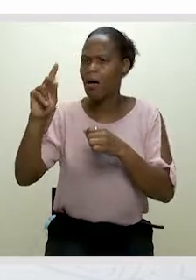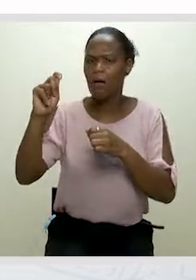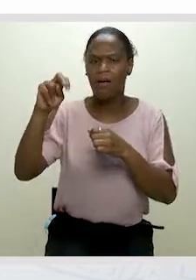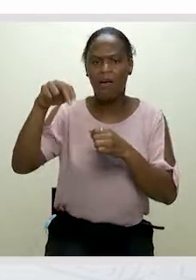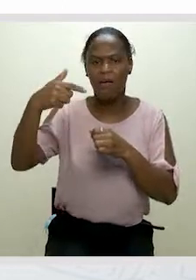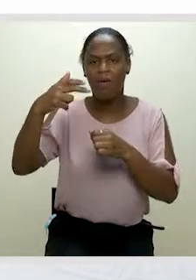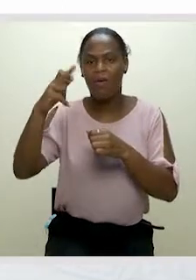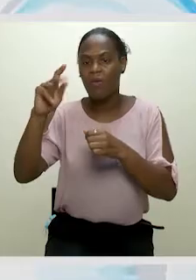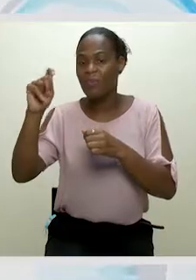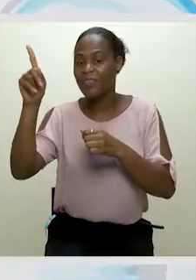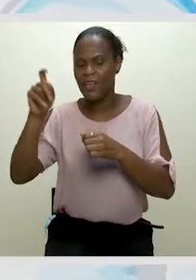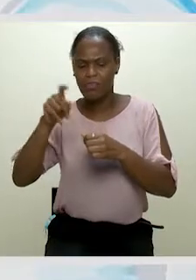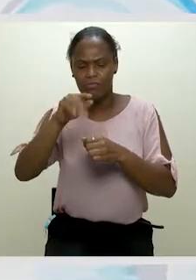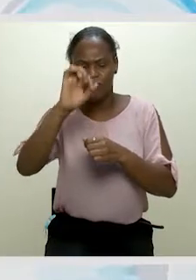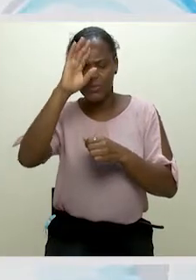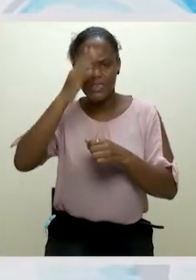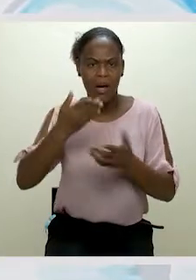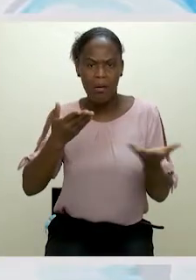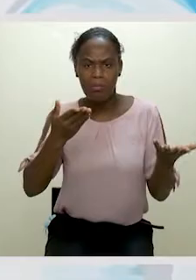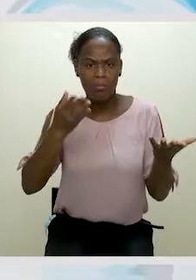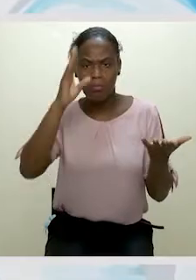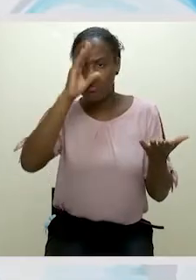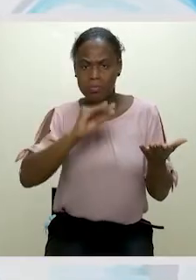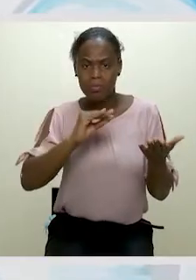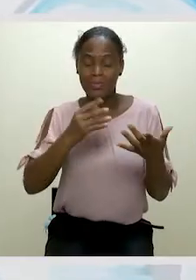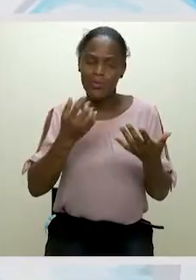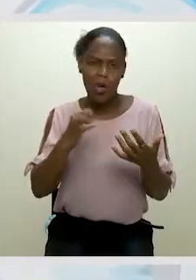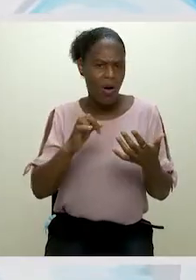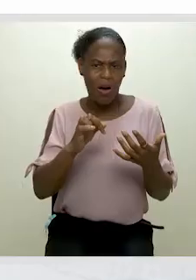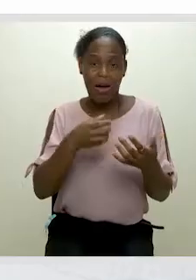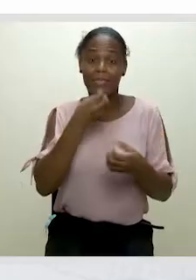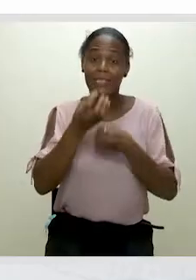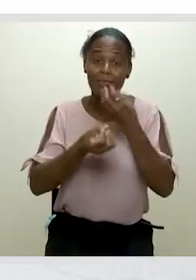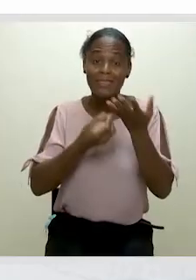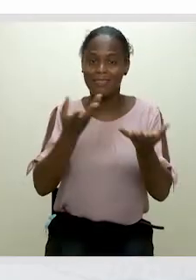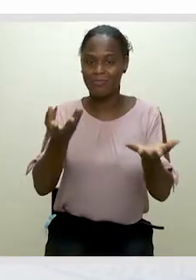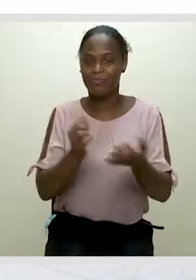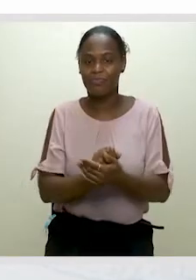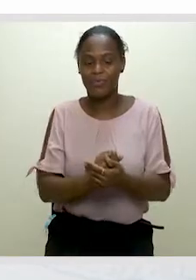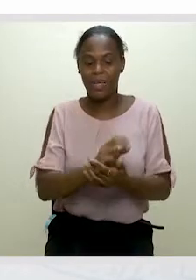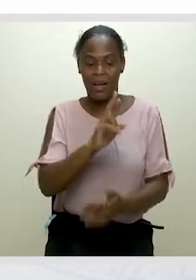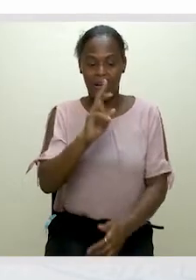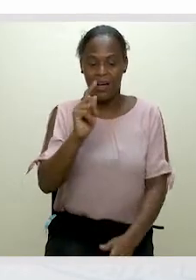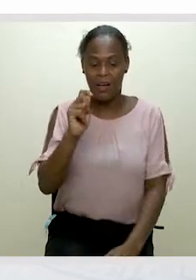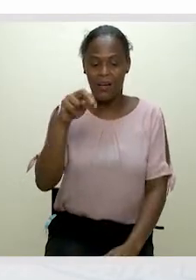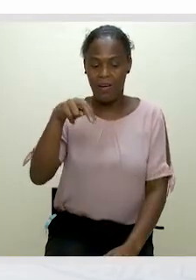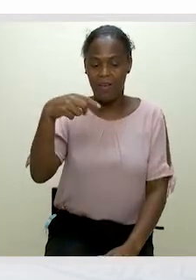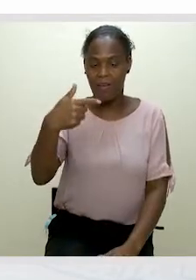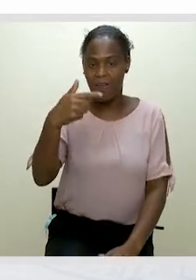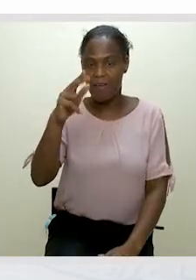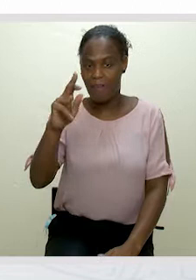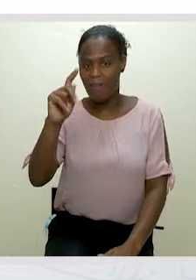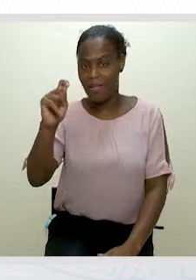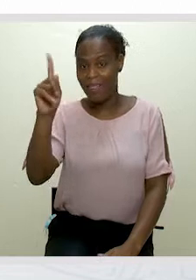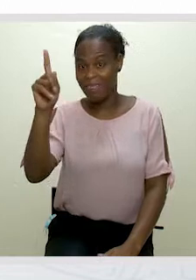savez? Non, je vous explique. La rentrée, ou la rentrée scolaire,